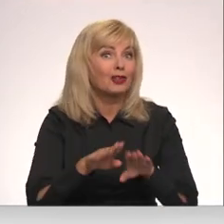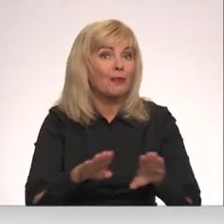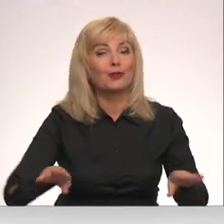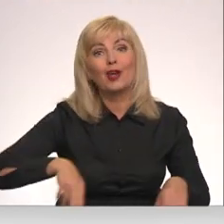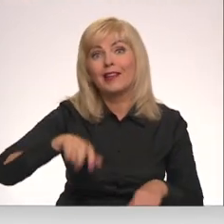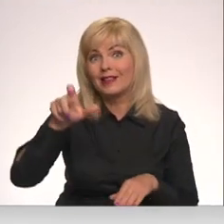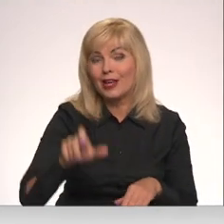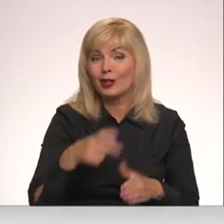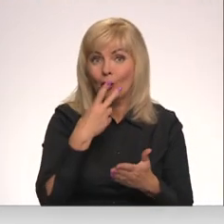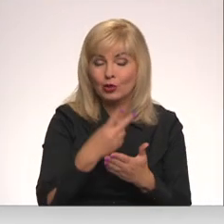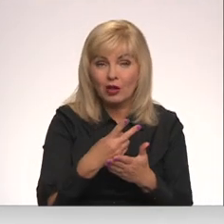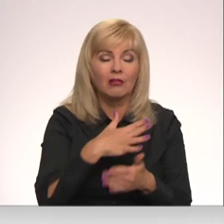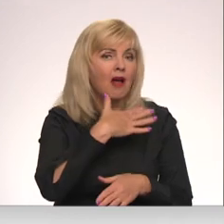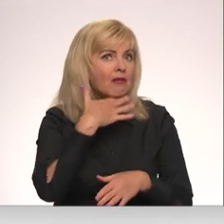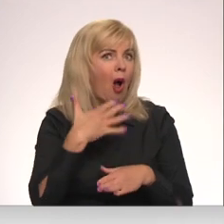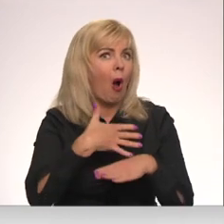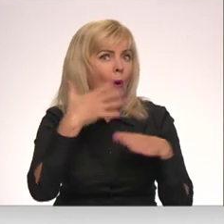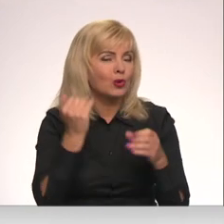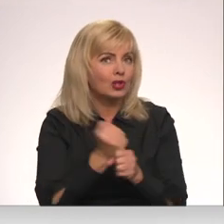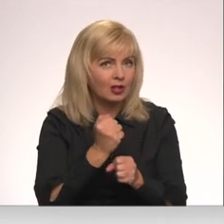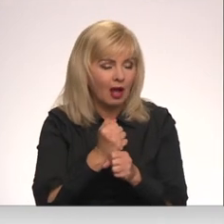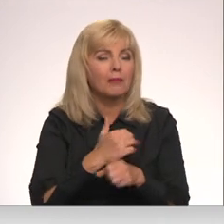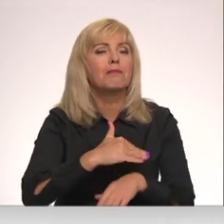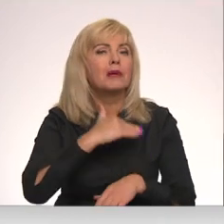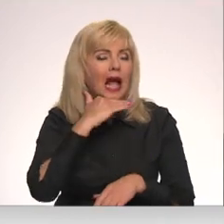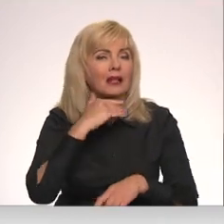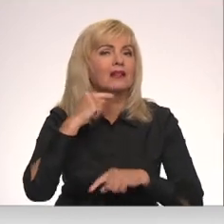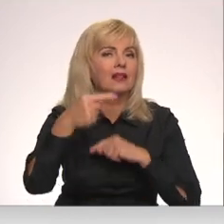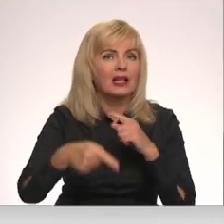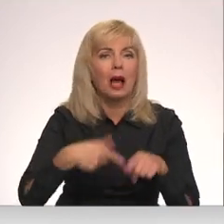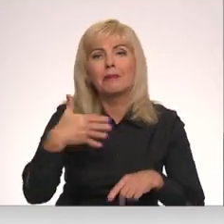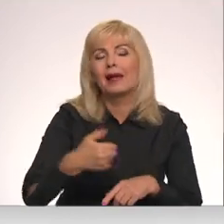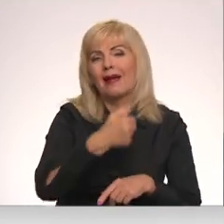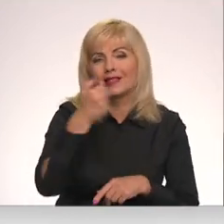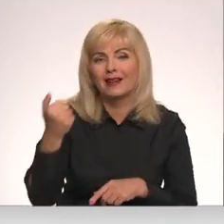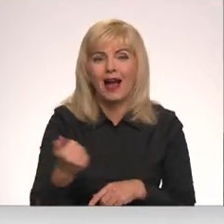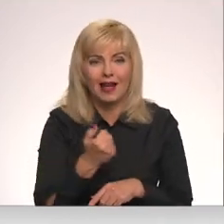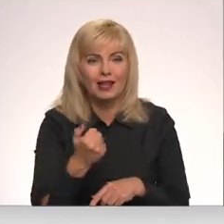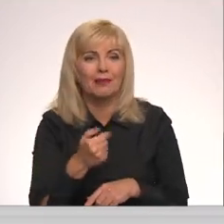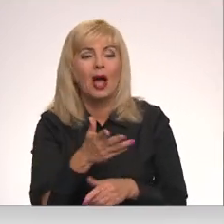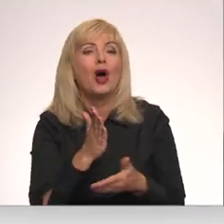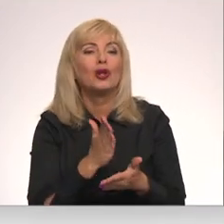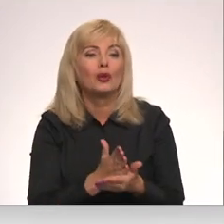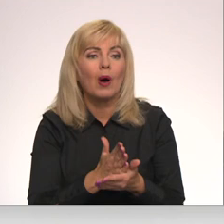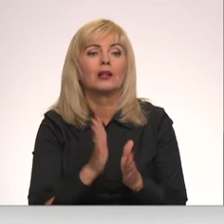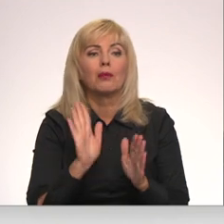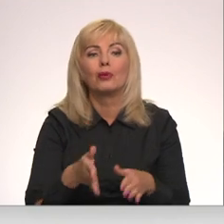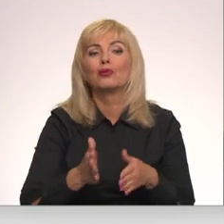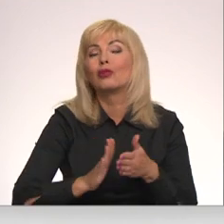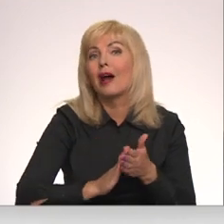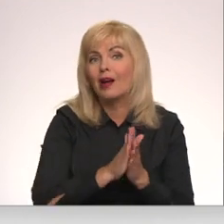direktora uzskata, ka darāmā pietiks arī nākamajiem 50 gadiem. Nākamie 50 gadi noteikti būs arī ražīgi